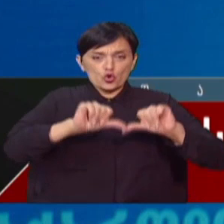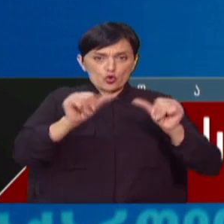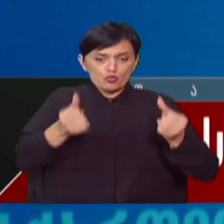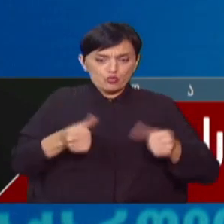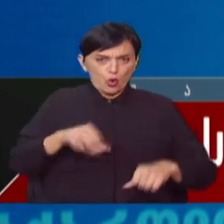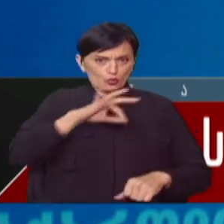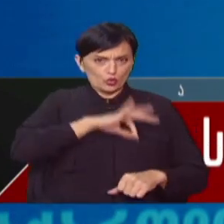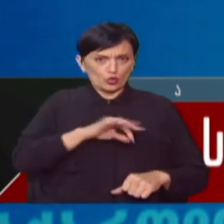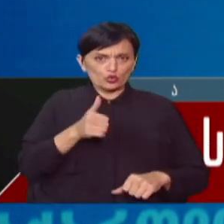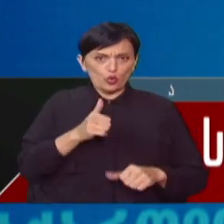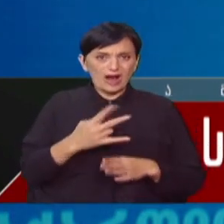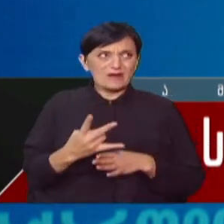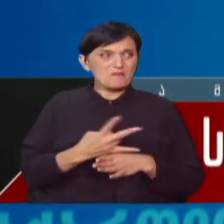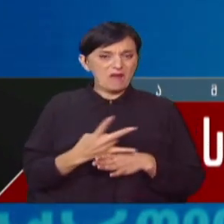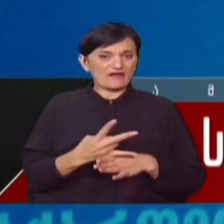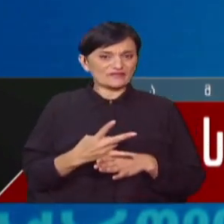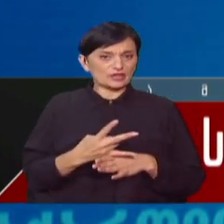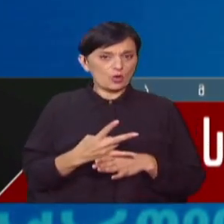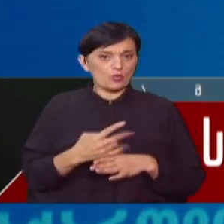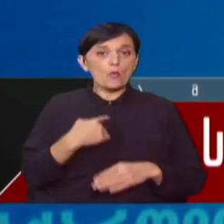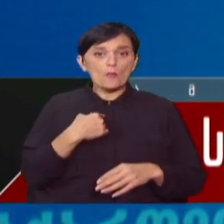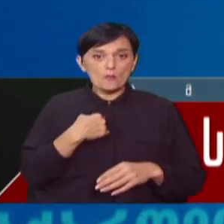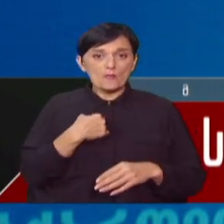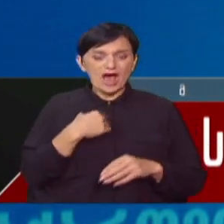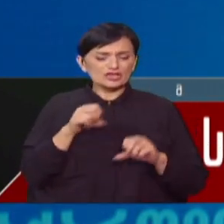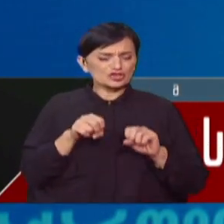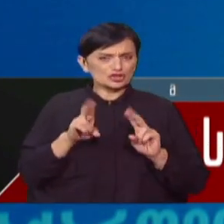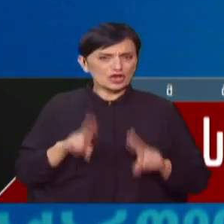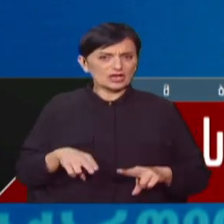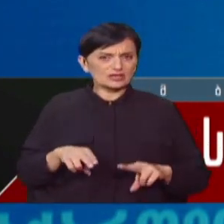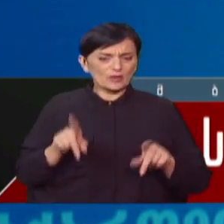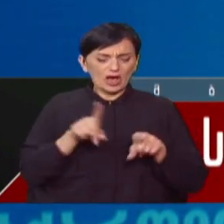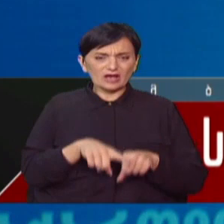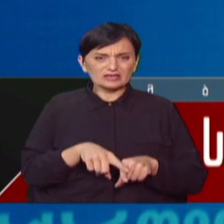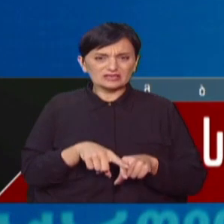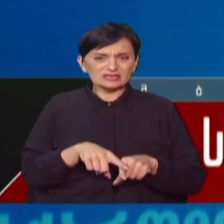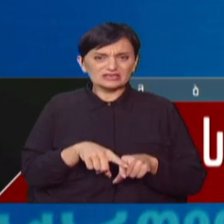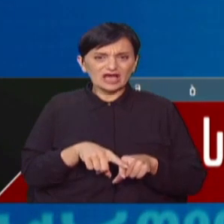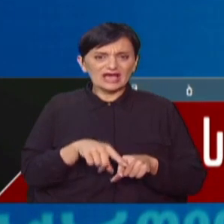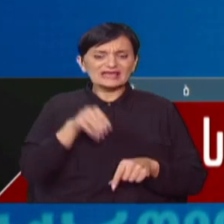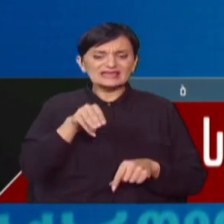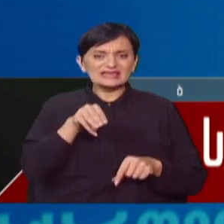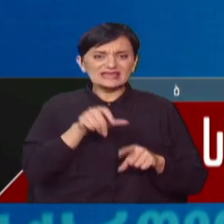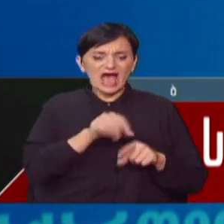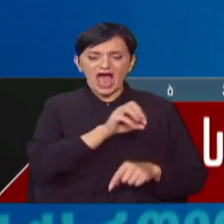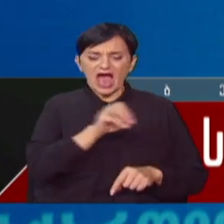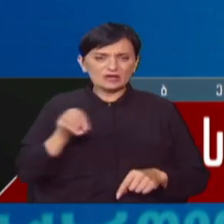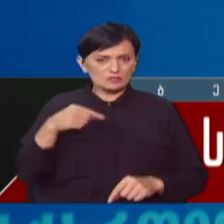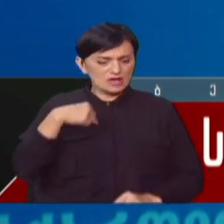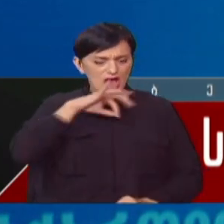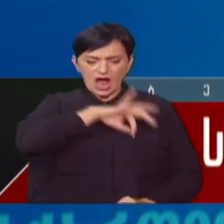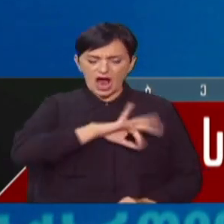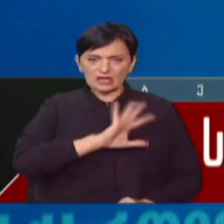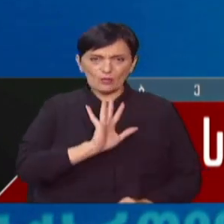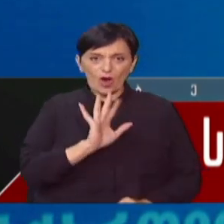ფორმულირებას იყენებს, როგორც არის მავნებლობა, და მე შეგნებულად ასეთ ტერმინოლოგიას არ გამოვიყენებ